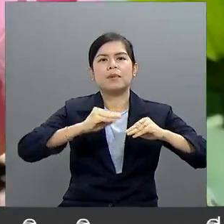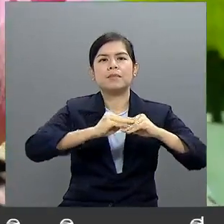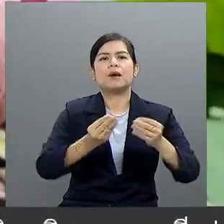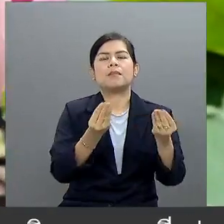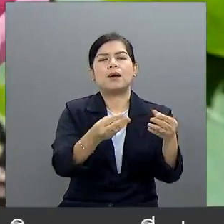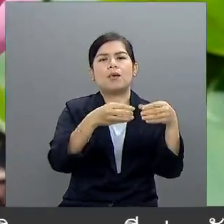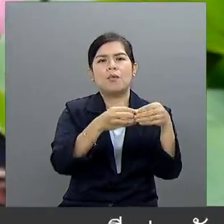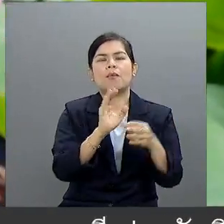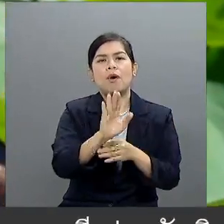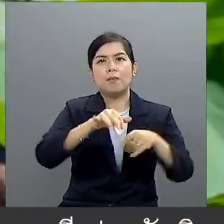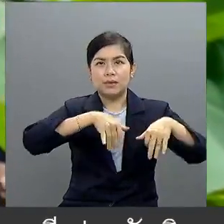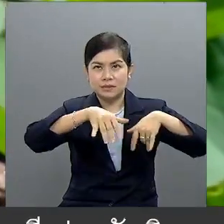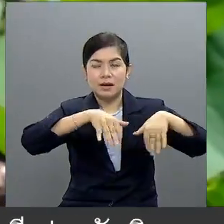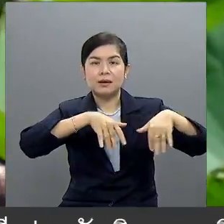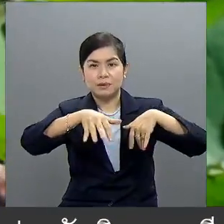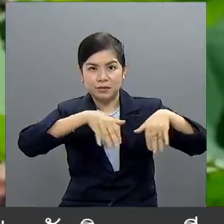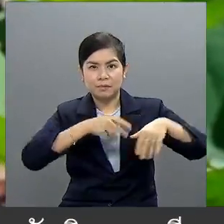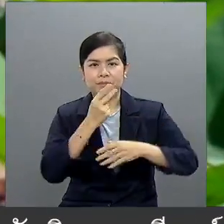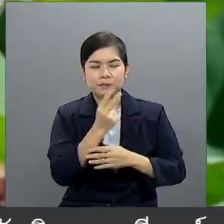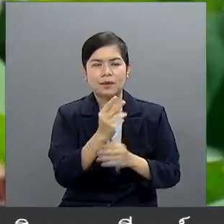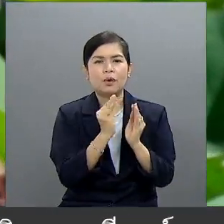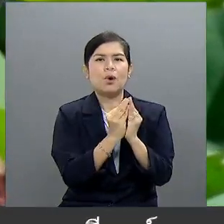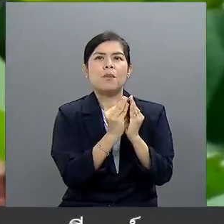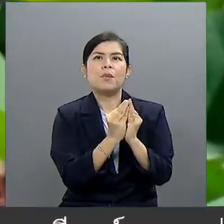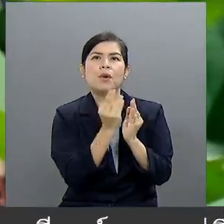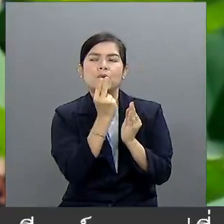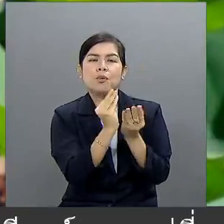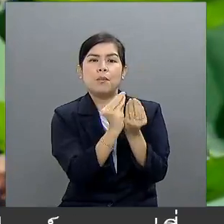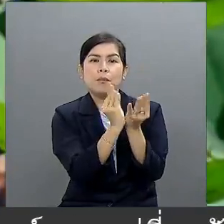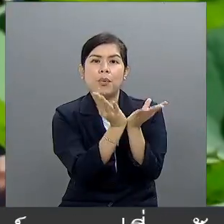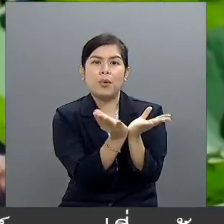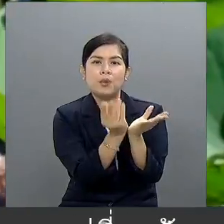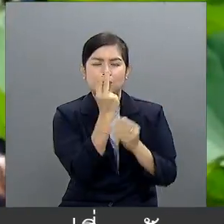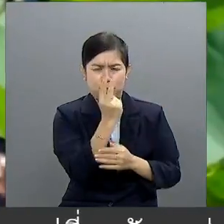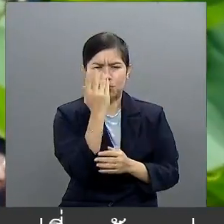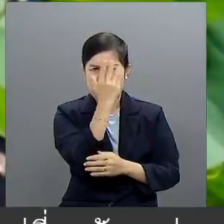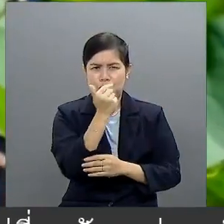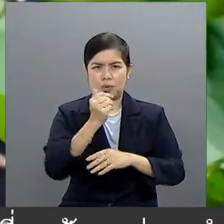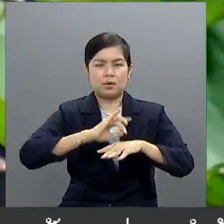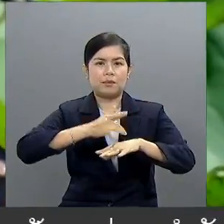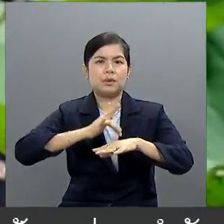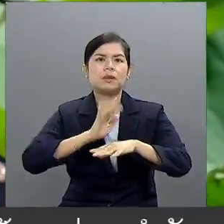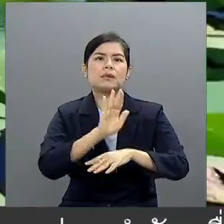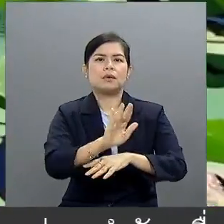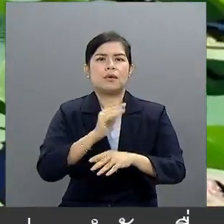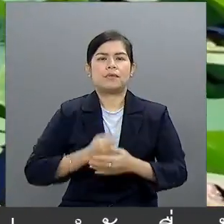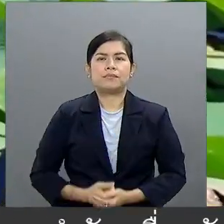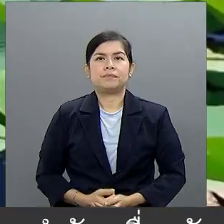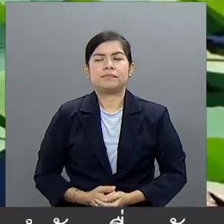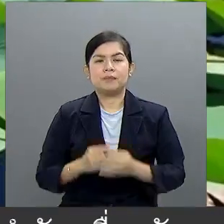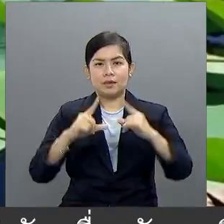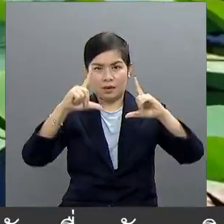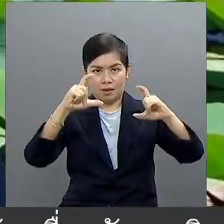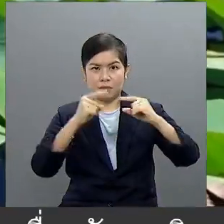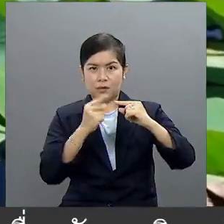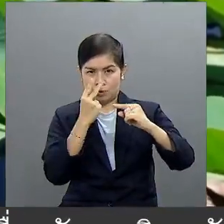ข้าวกิน ใ บบัว ต้องมาแล้ว คุณไม่ปล่อยชื่นชมความสวยงามเมื่อกี้ปลา เอ้านี่ไงชื่นชมแล้วชื่นชมแล้วถ่ายรูปแล้วก็กินต่อเลย